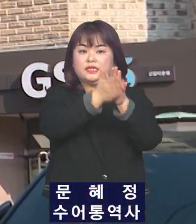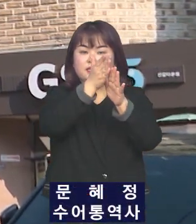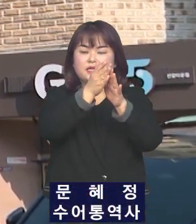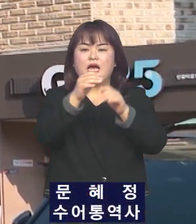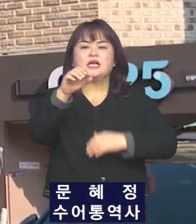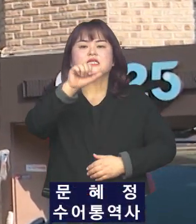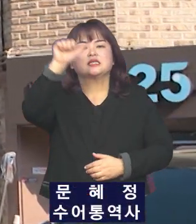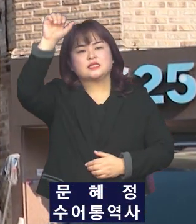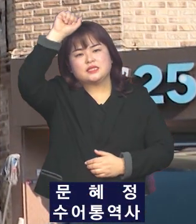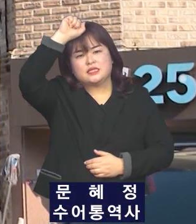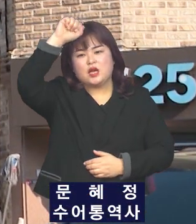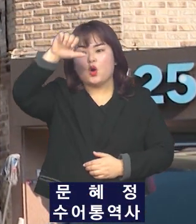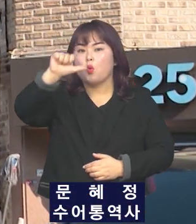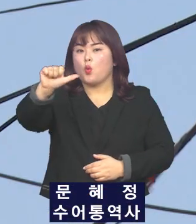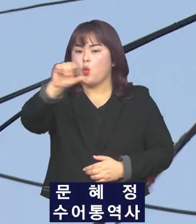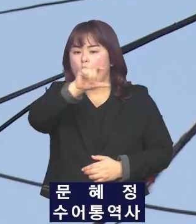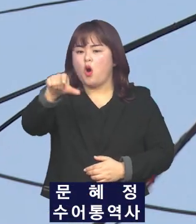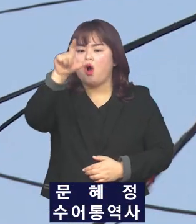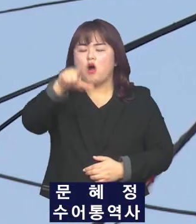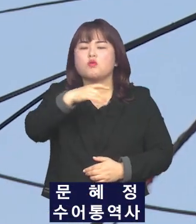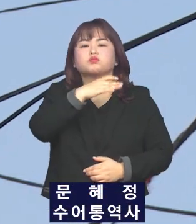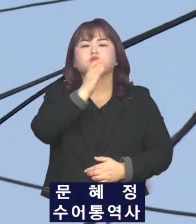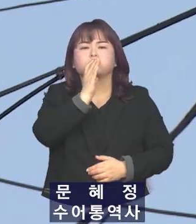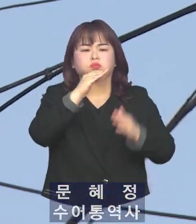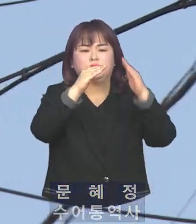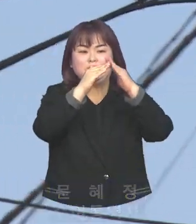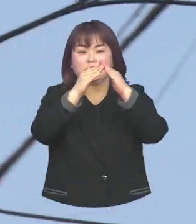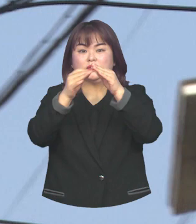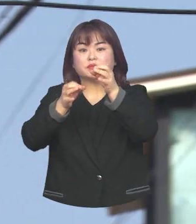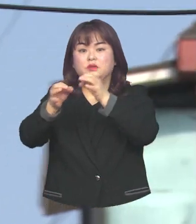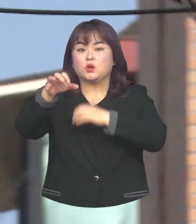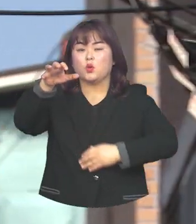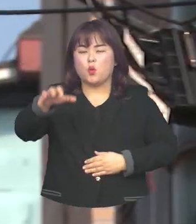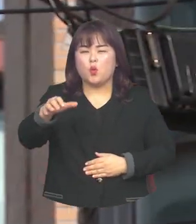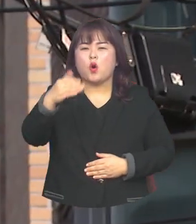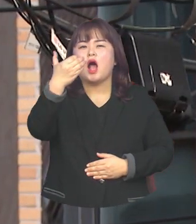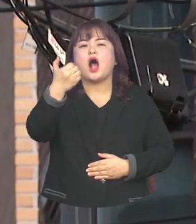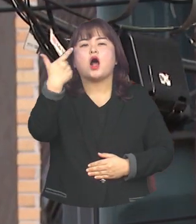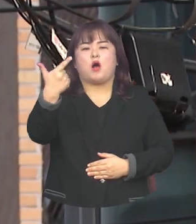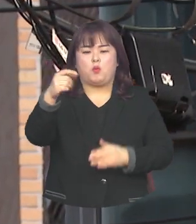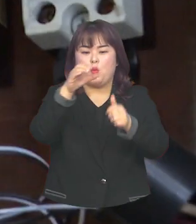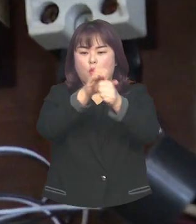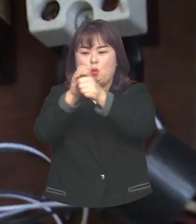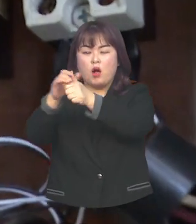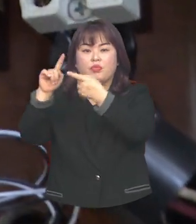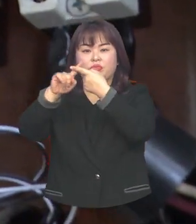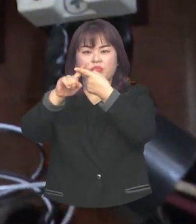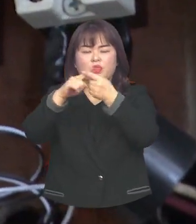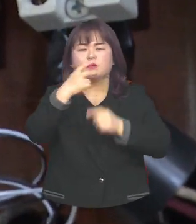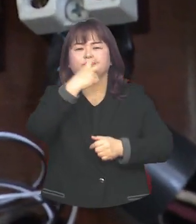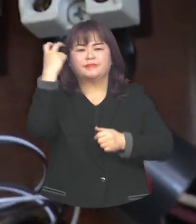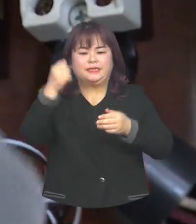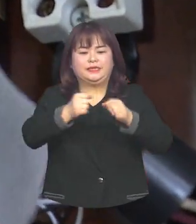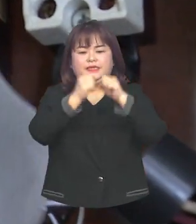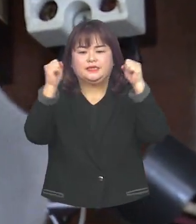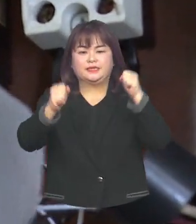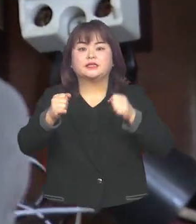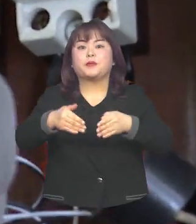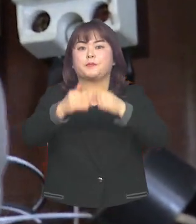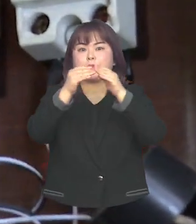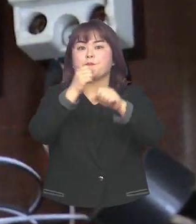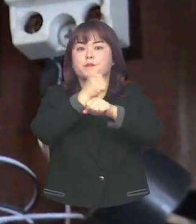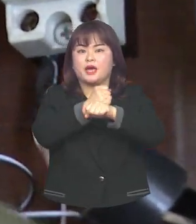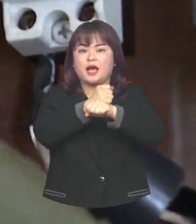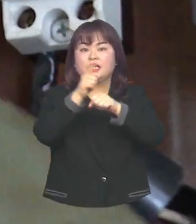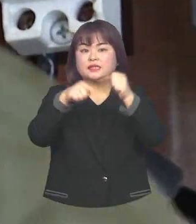용인특례시가 신갈 오거리 일대 노후주택과 상가 96곳에 스마트 전력 모니터링 시스템 구축을 완료했습니다. 스마트